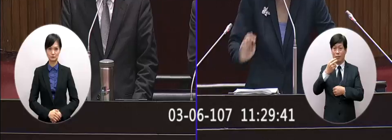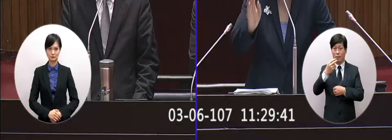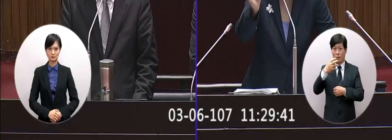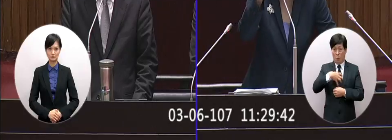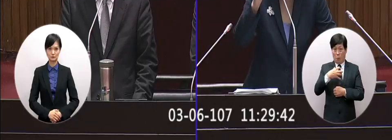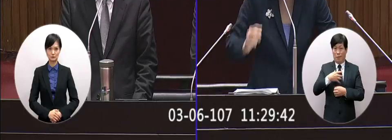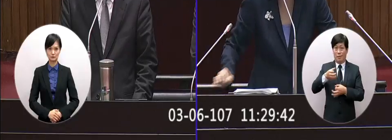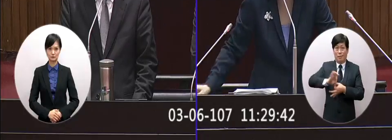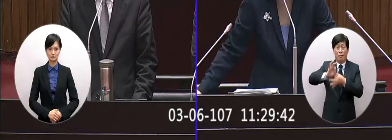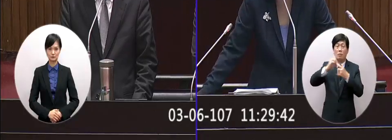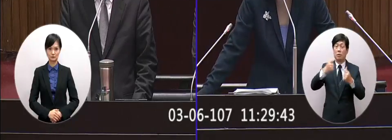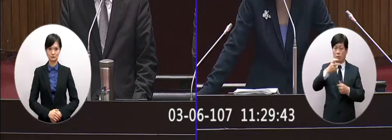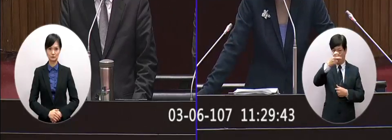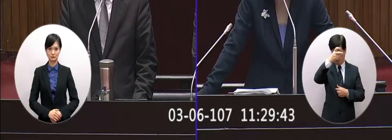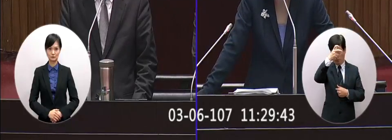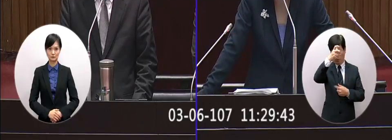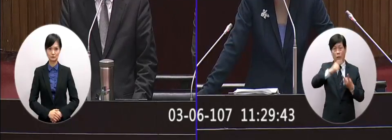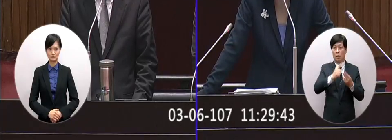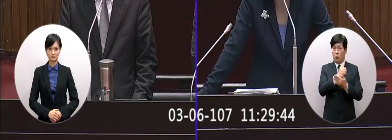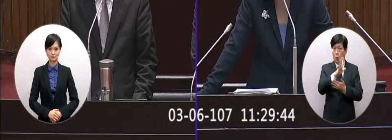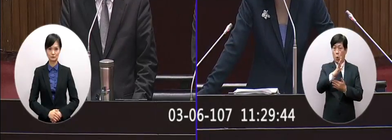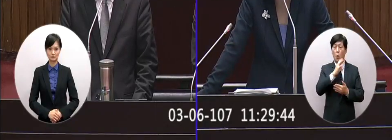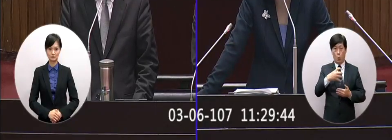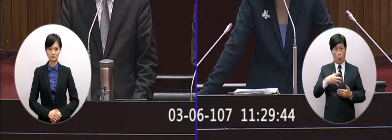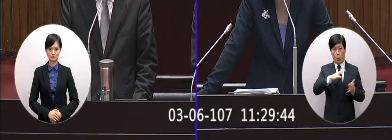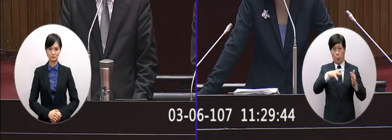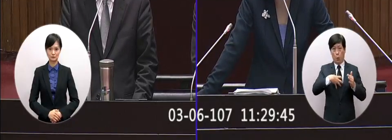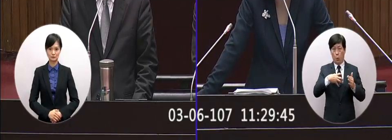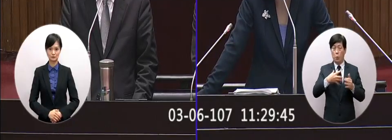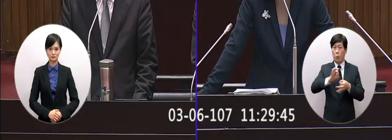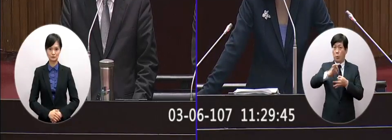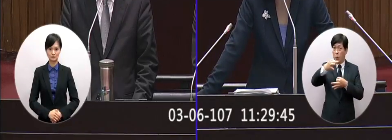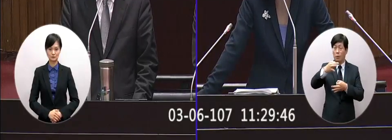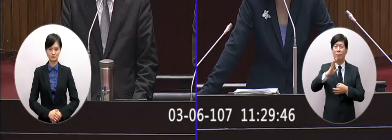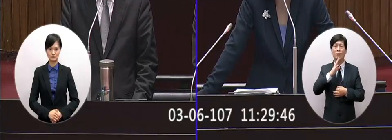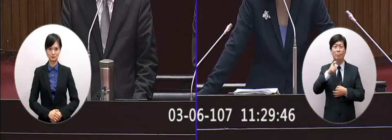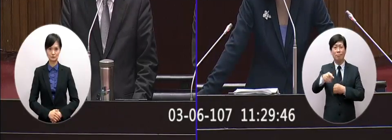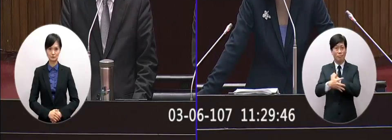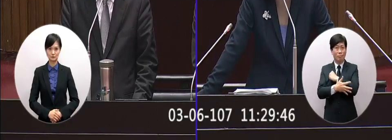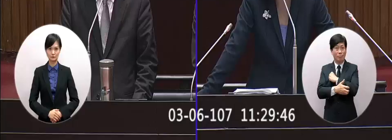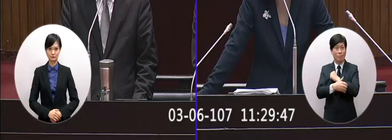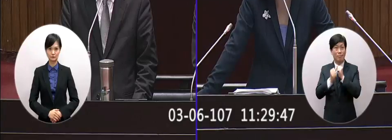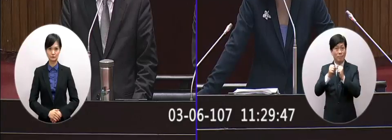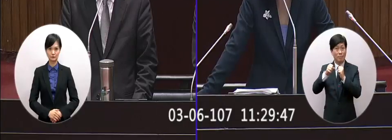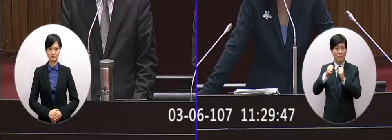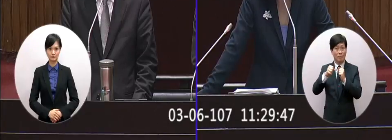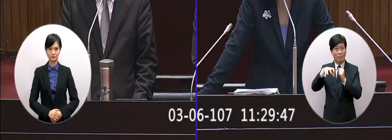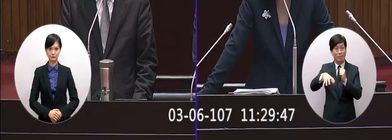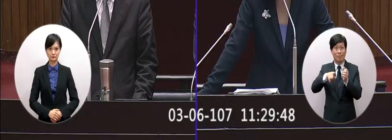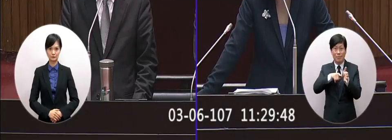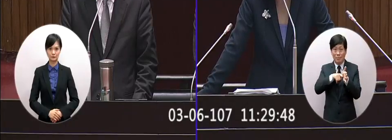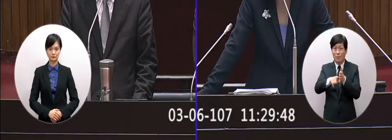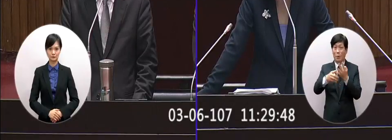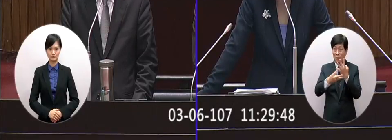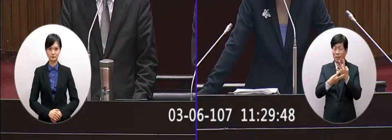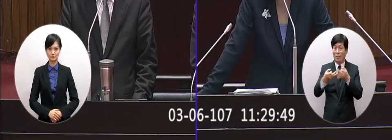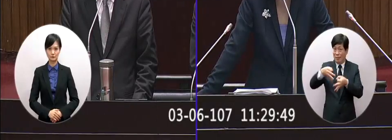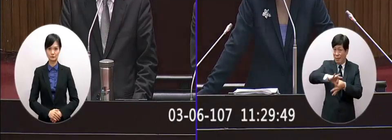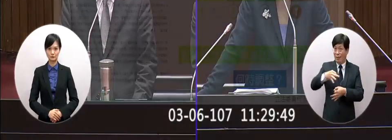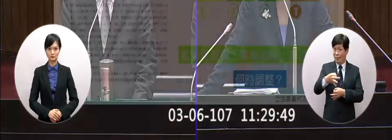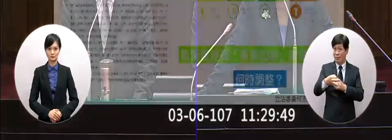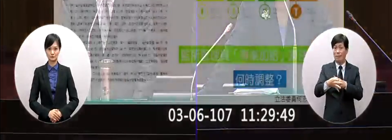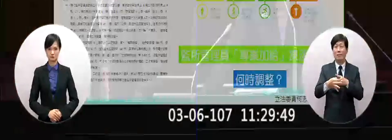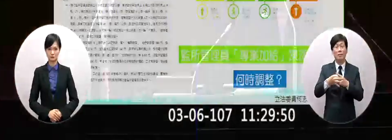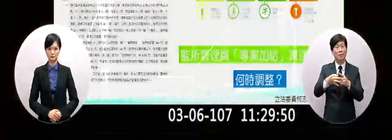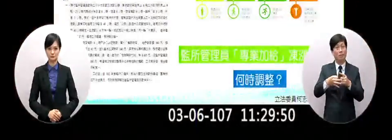对不对？一般来说警校都有危险加急，但是呢，我们这些所谓监护所的介护人是用专业加急，然后这笔专业加急